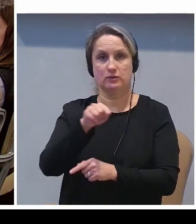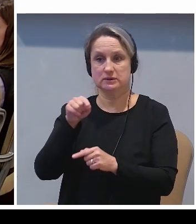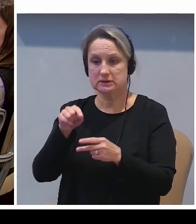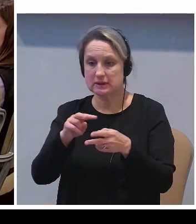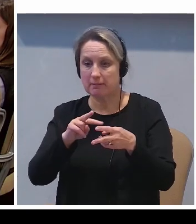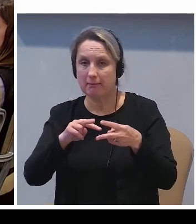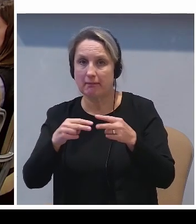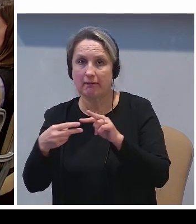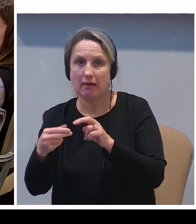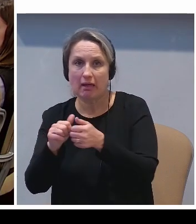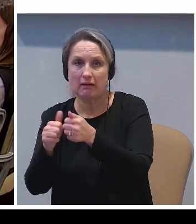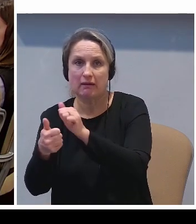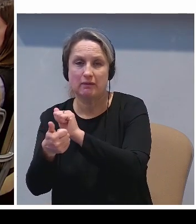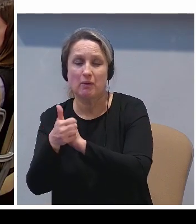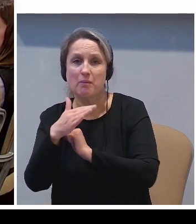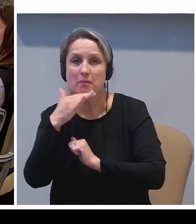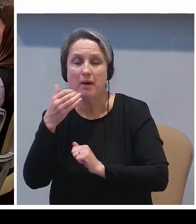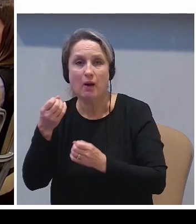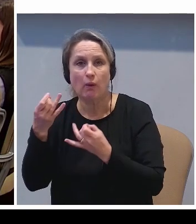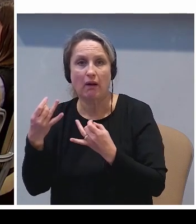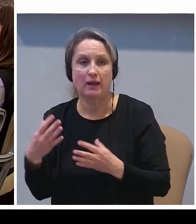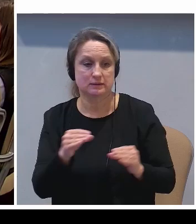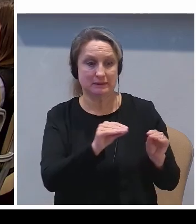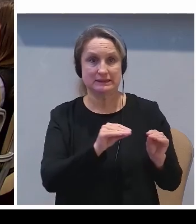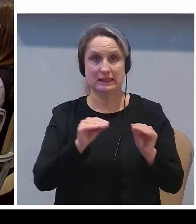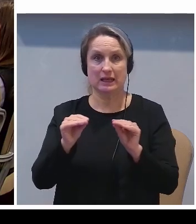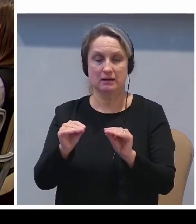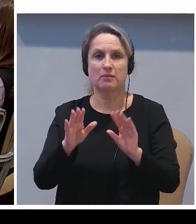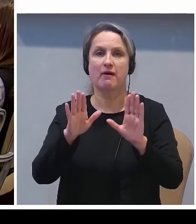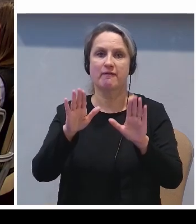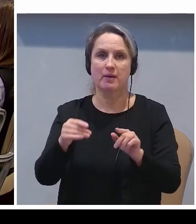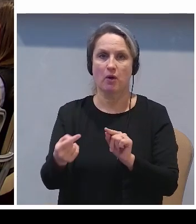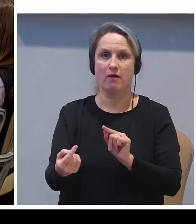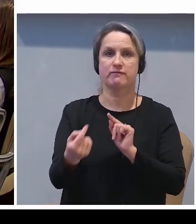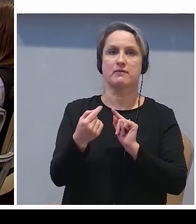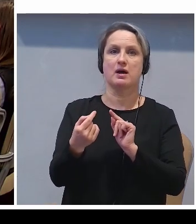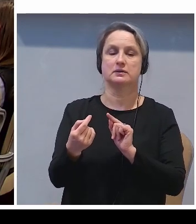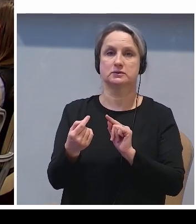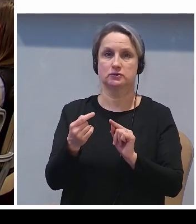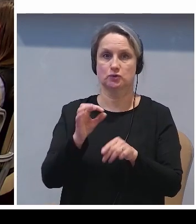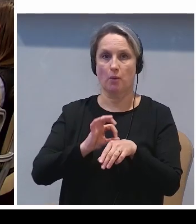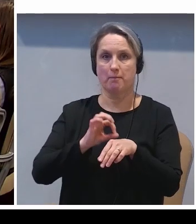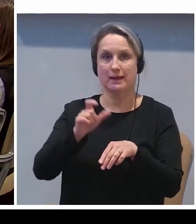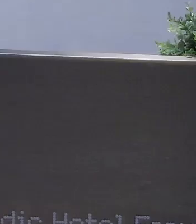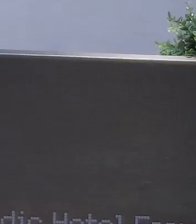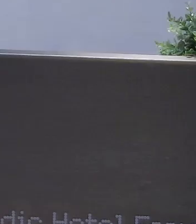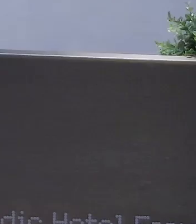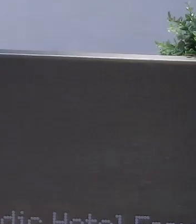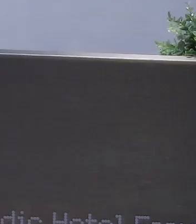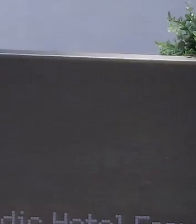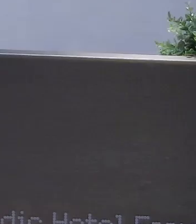Tavalise siirdamise puhul võib esineda vastureaktsioon, patsiendi enda rakud